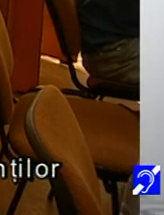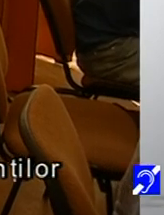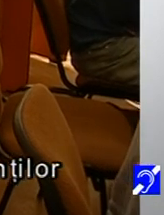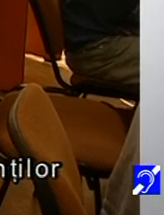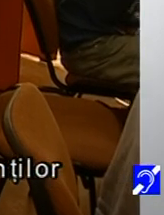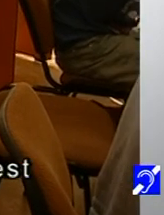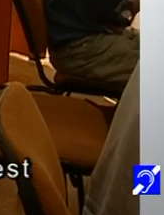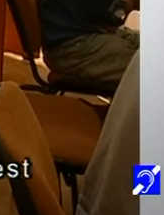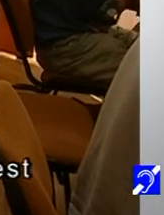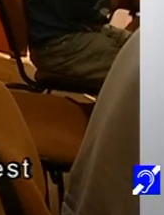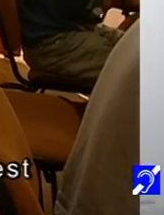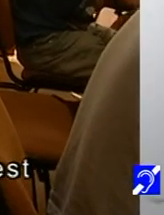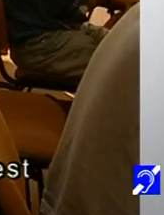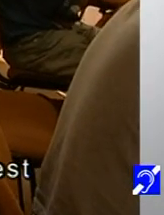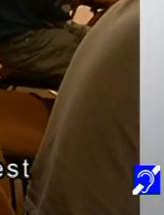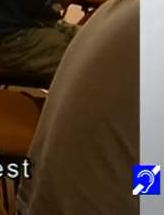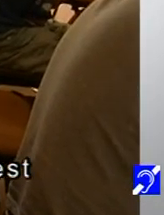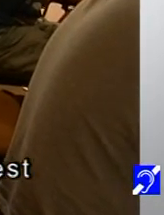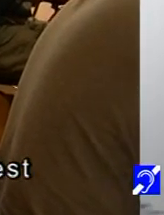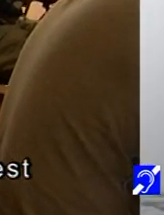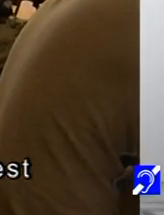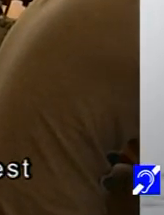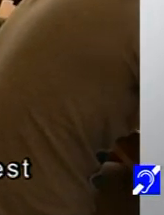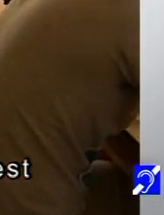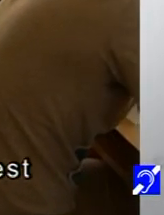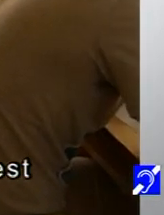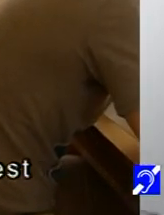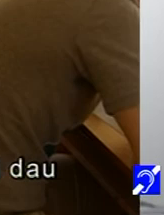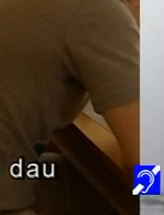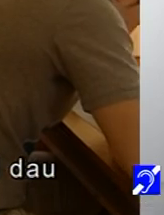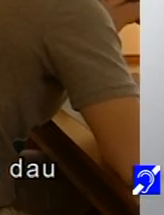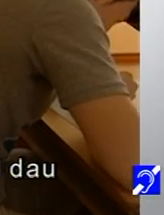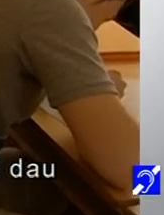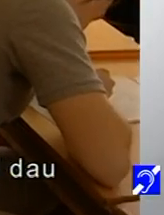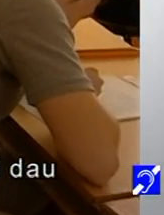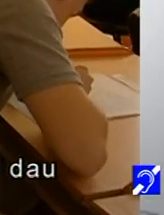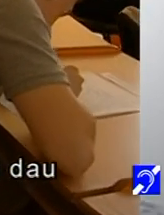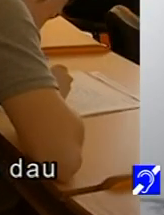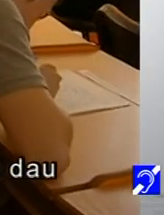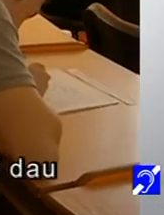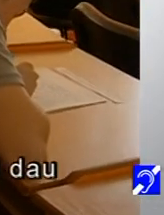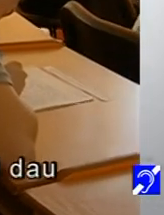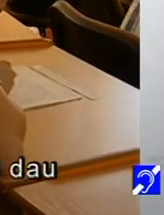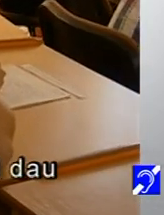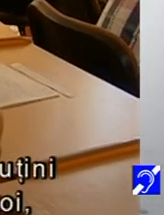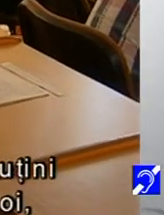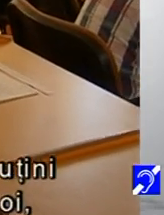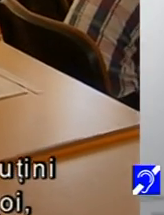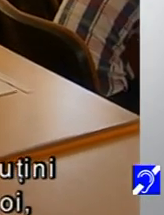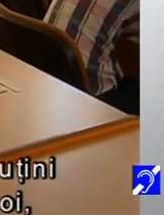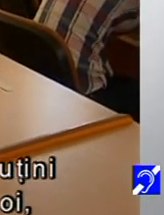Vor einem Jahr, also diese Gruppe, die jetzt schreibt, also die waren schon in einer demografischen